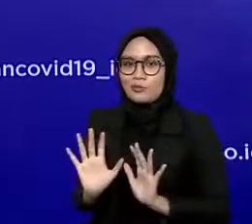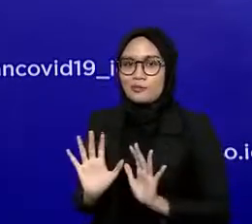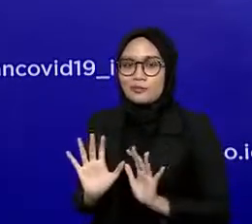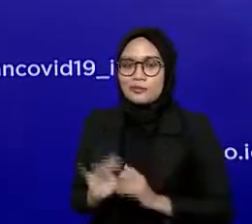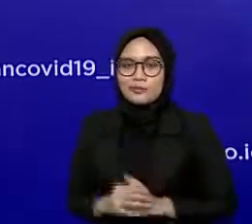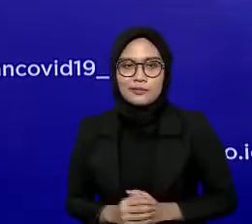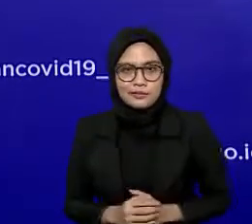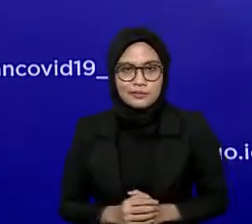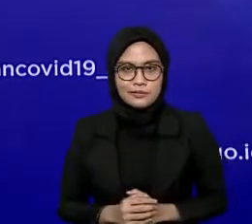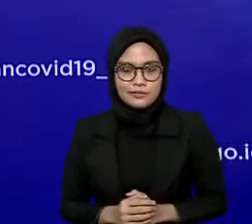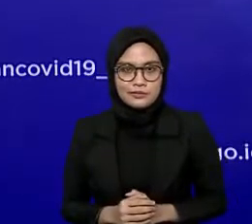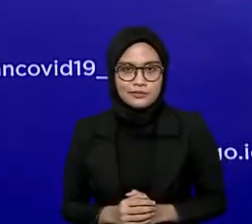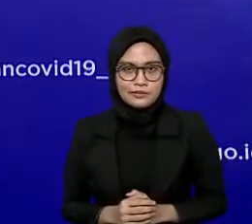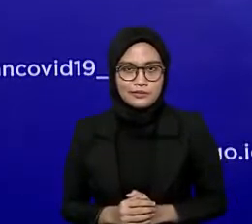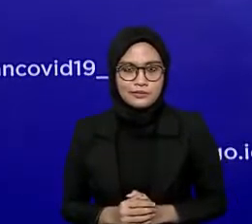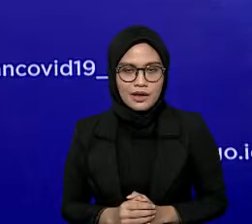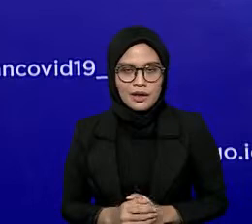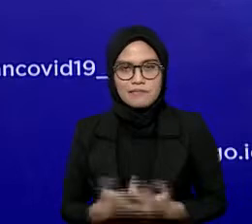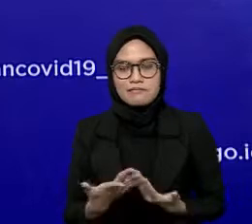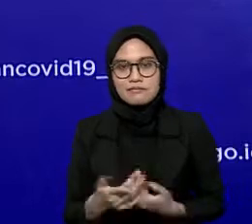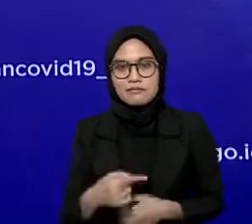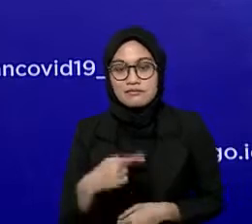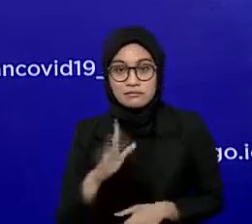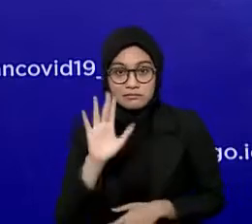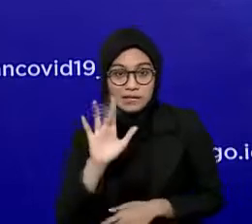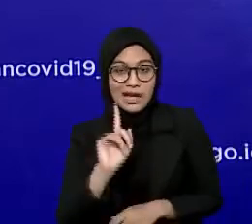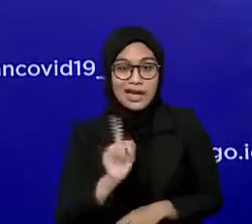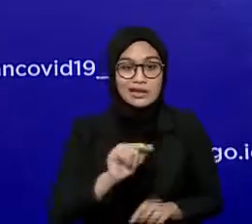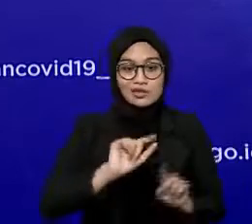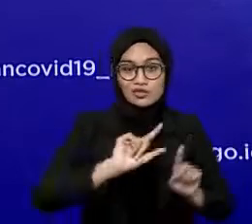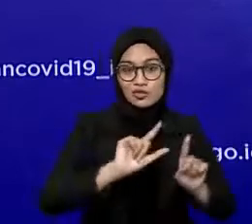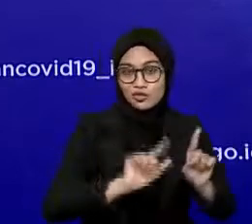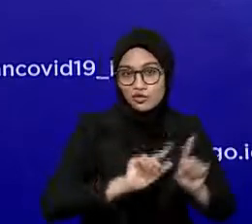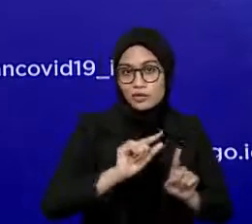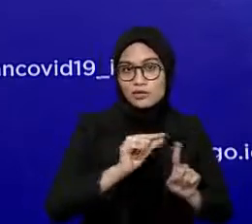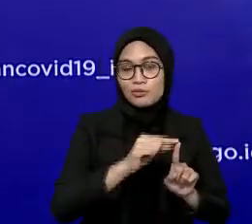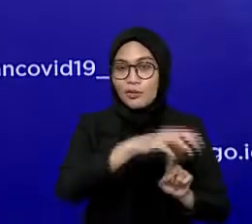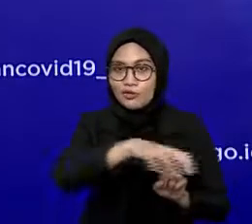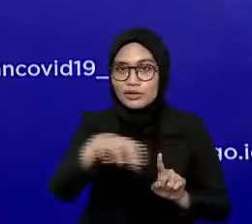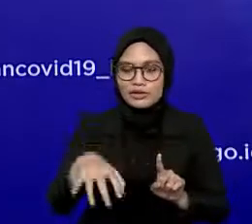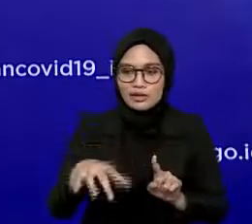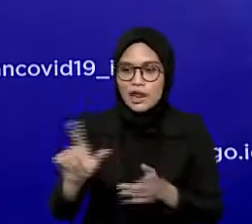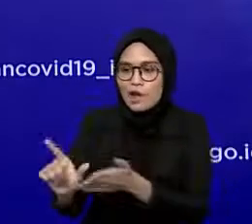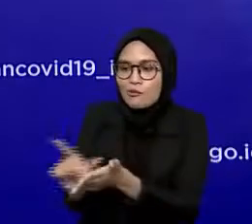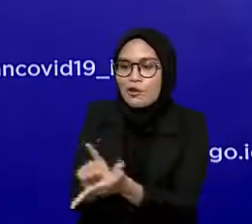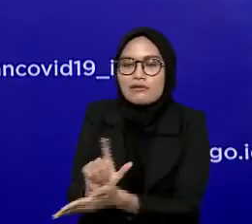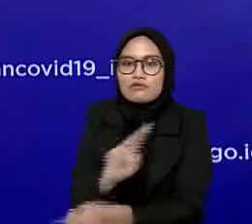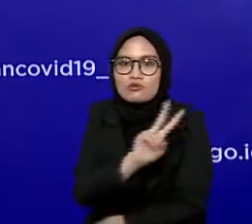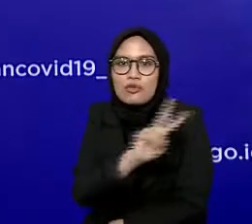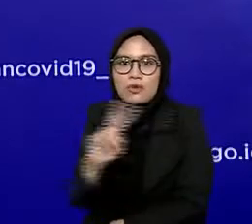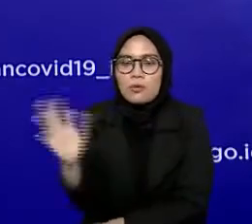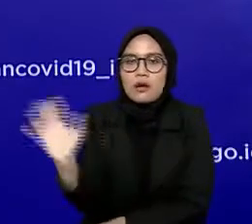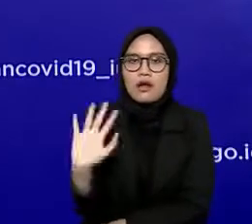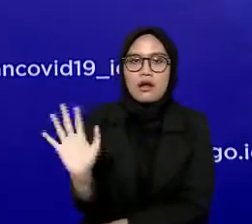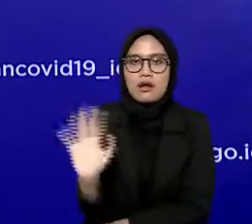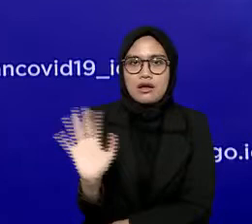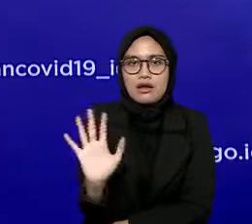Selain itu, perlu menjadi perhatian pada 17 provinsi yang sudah 2 minggu tidak melaporkan pembentukan